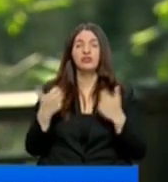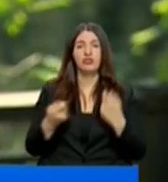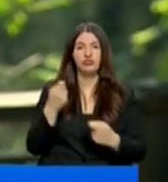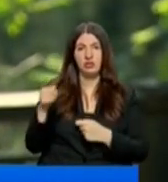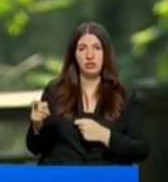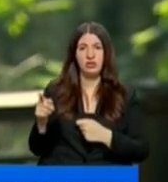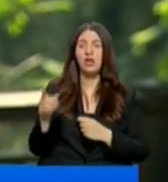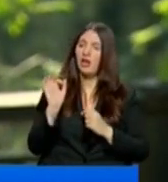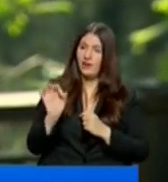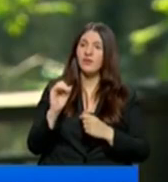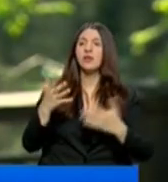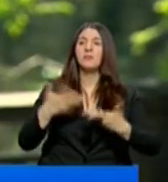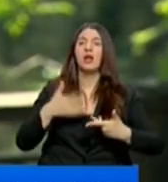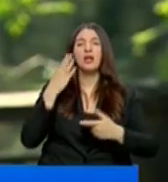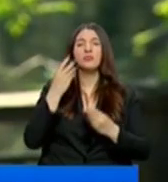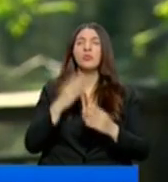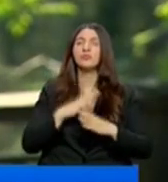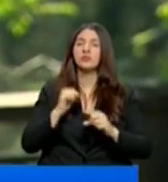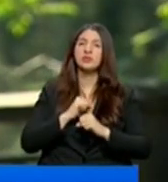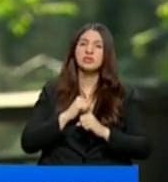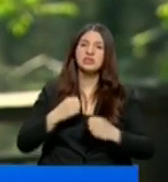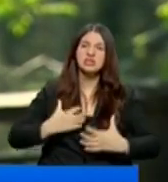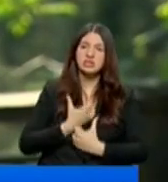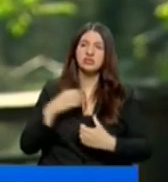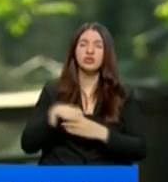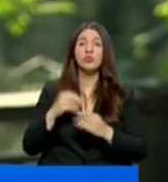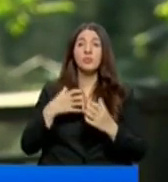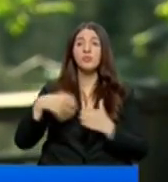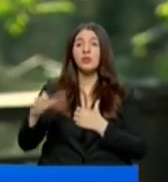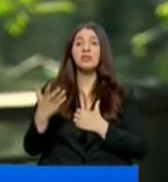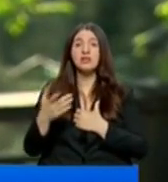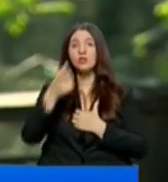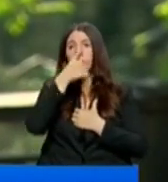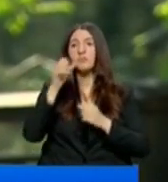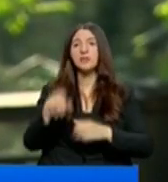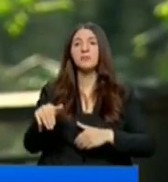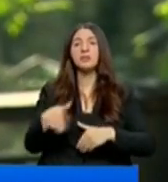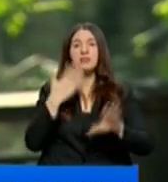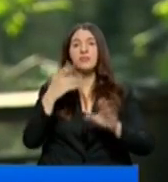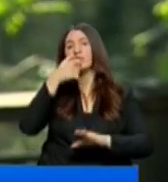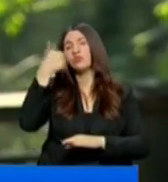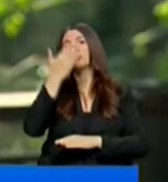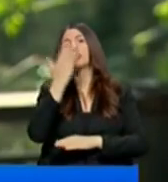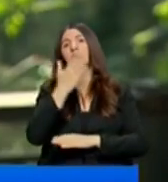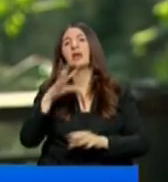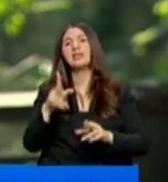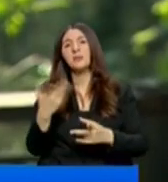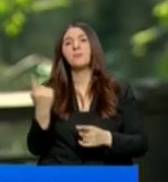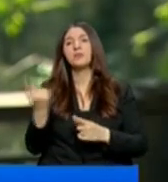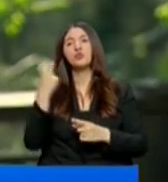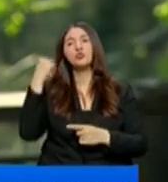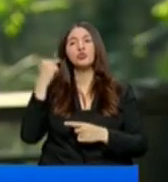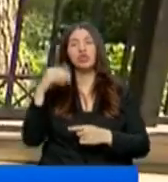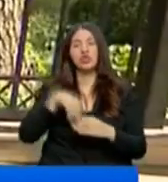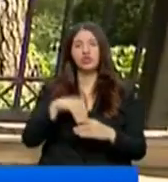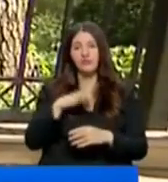sağlıkçılar... Evet, mali açıdan büyük sıkıntı durum içindeler. Büyük bir kısmı da zaten Türkiye'yi terk etmeye ve yurt dışına gitmeye gibi bir